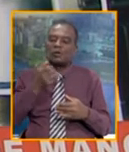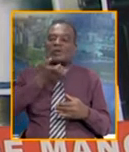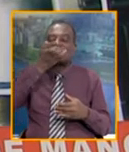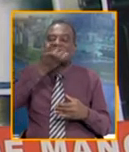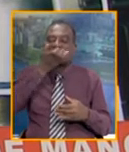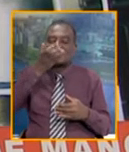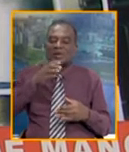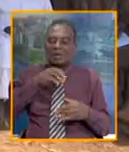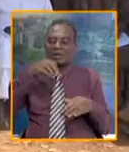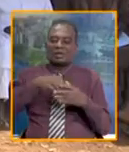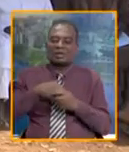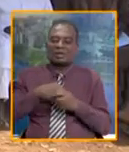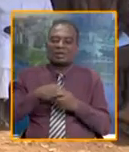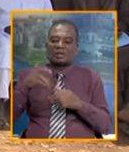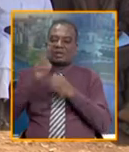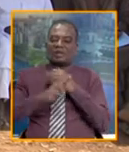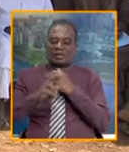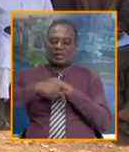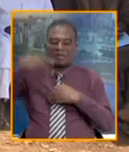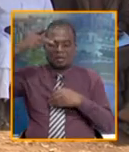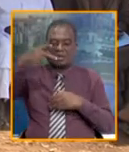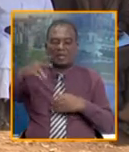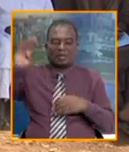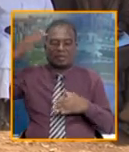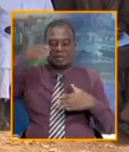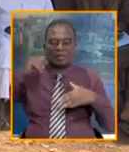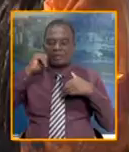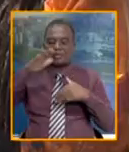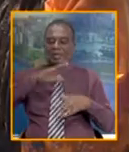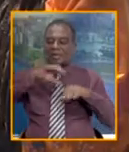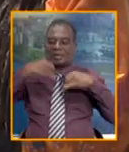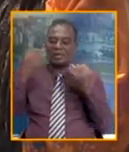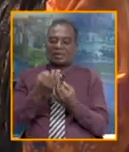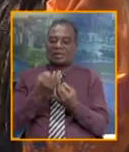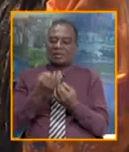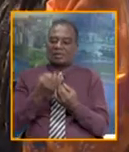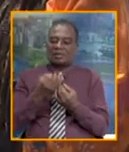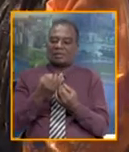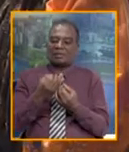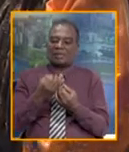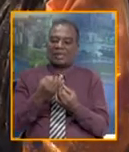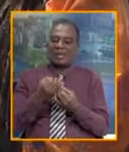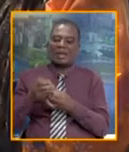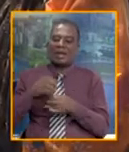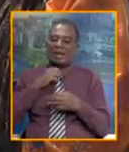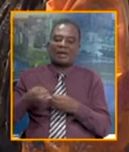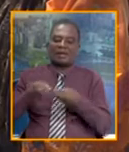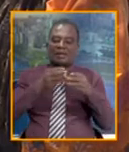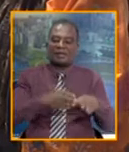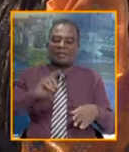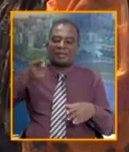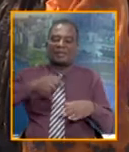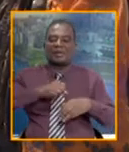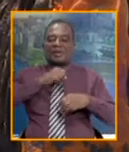Sinematiali, dans le Poro. La ministre de la Femme, de la Famille et de l'Enfant, Liramata Bakayoko, a posé la première